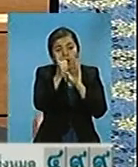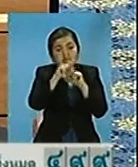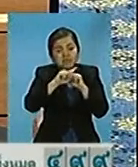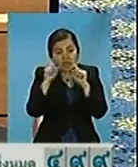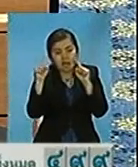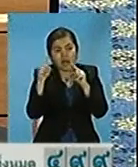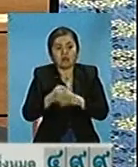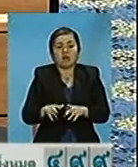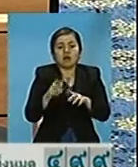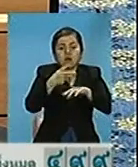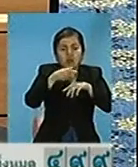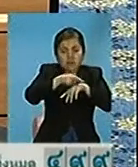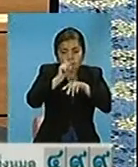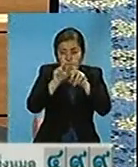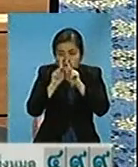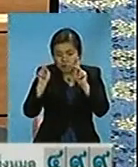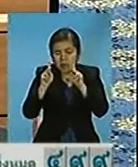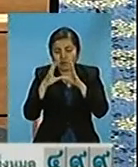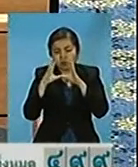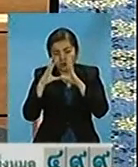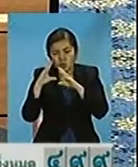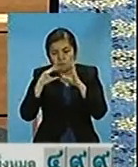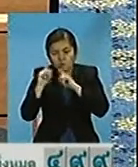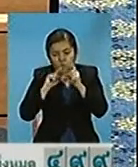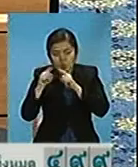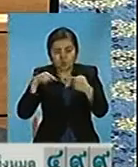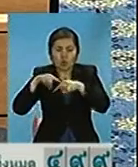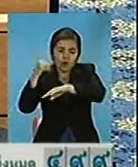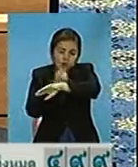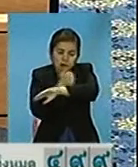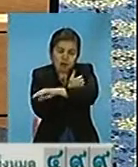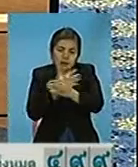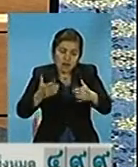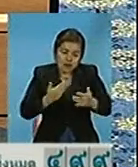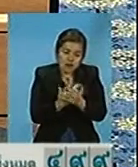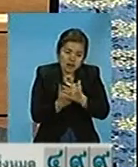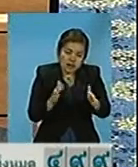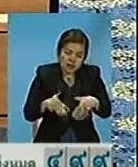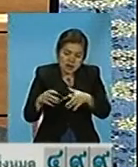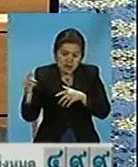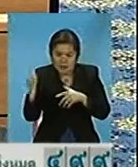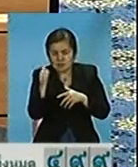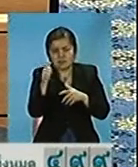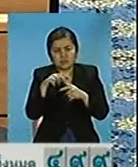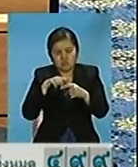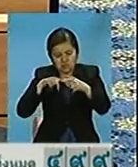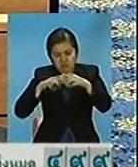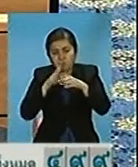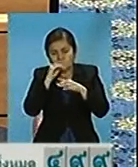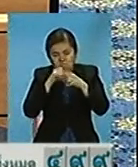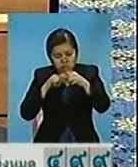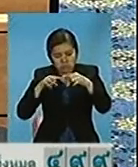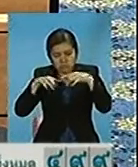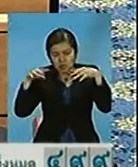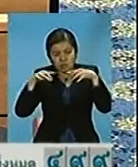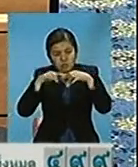ปเรื่องรายได้ของเขาเขาทำรายได้ดีต่าง ๆครับ มันเบี่ยงเบนประเด็นจากที่เราพูดท่าน